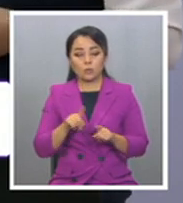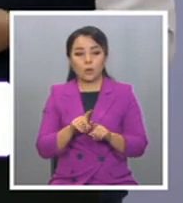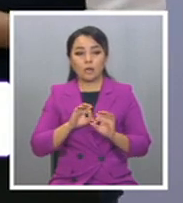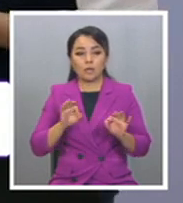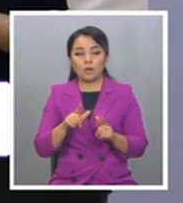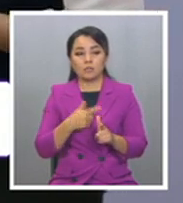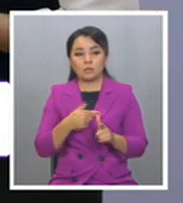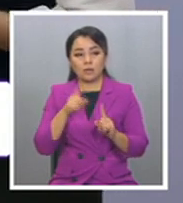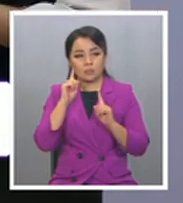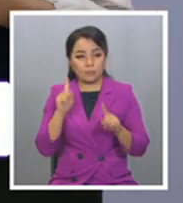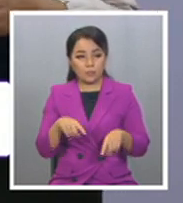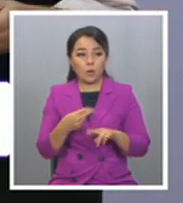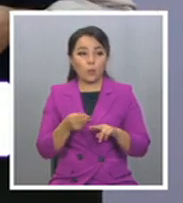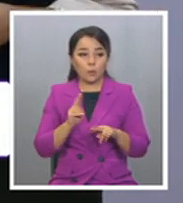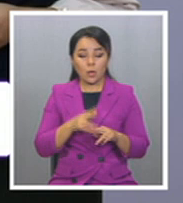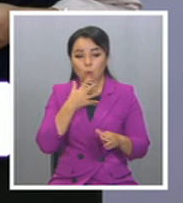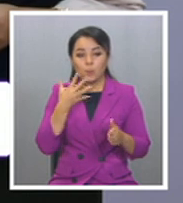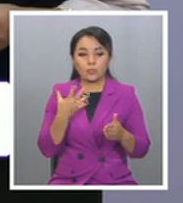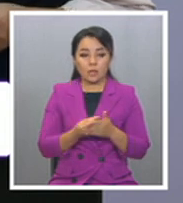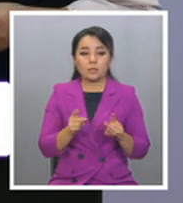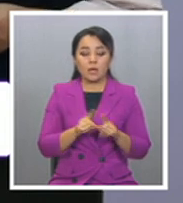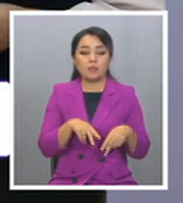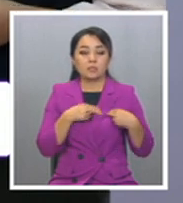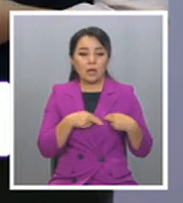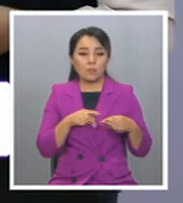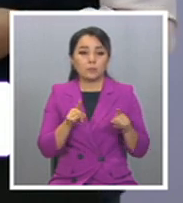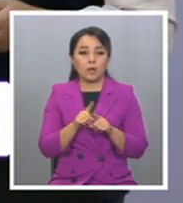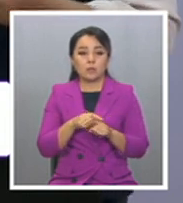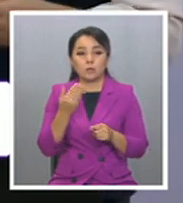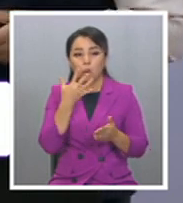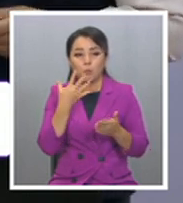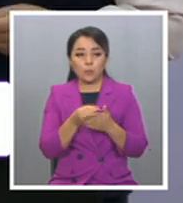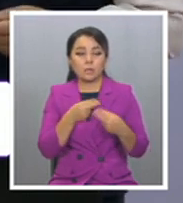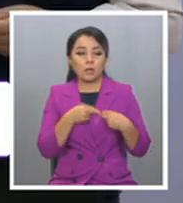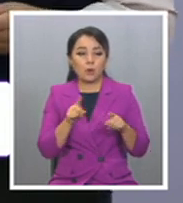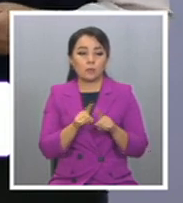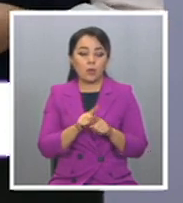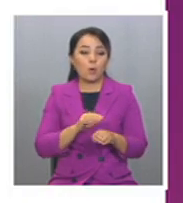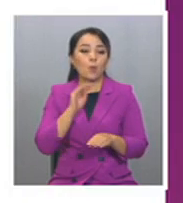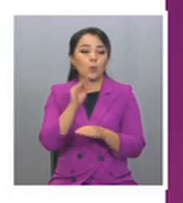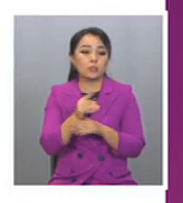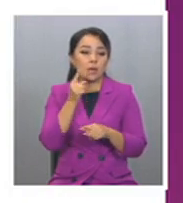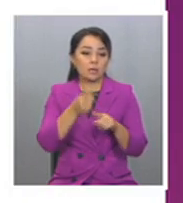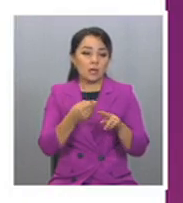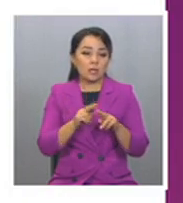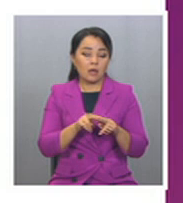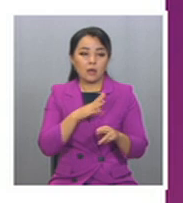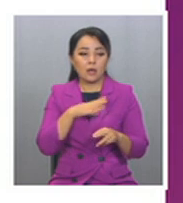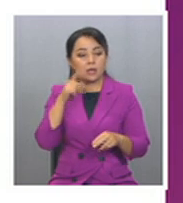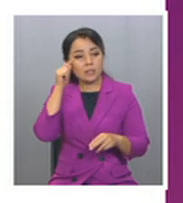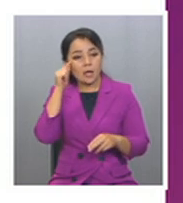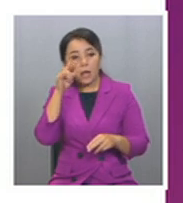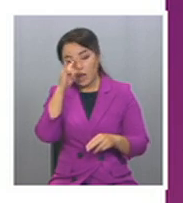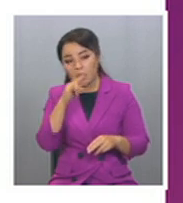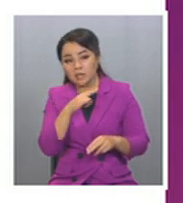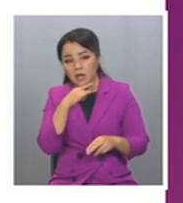білесіздер. Ол өзіне дейінгі еңбектерді және өзінің еңбектерін қоса отырып, қырғыз қазақ